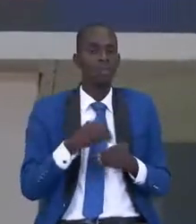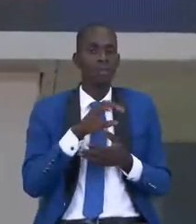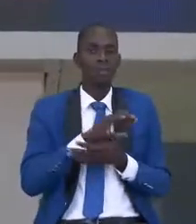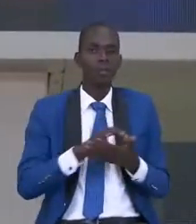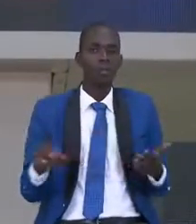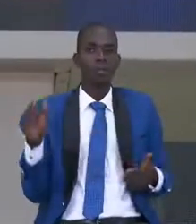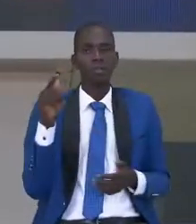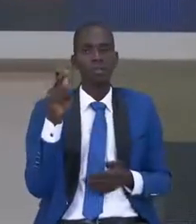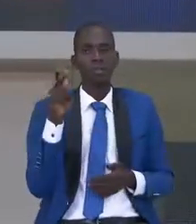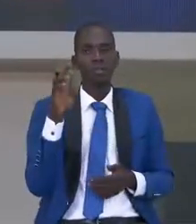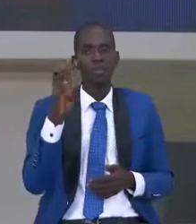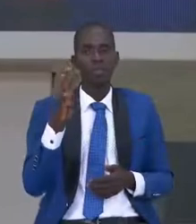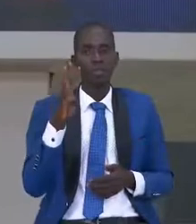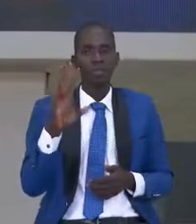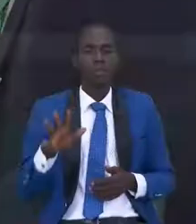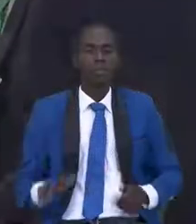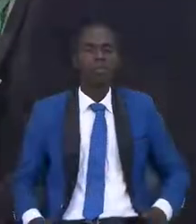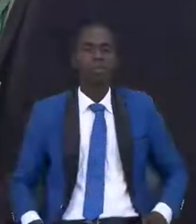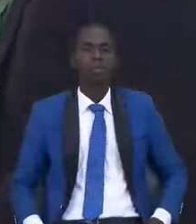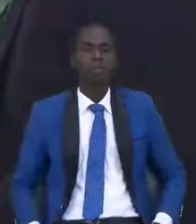le